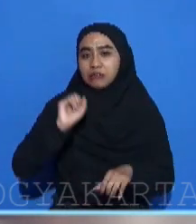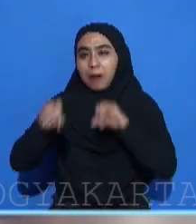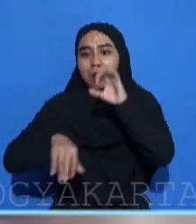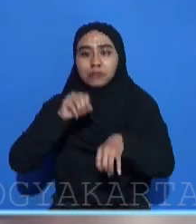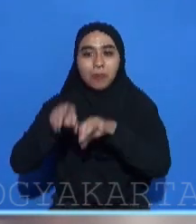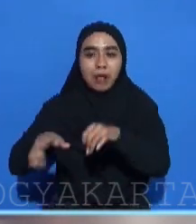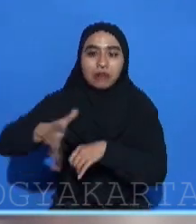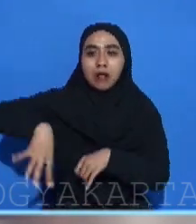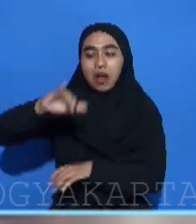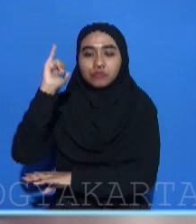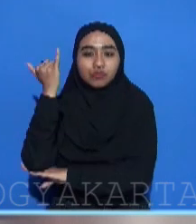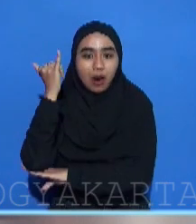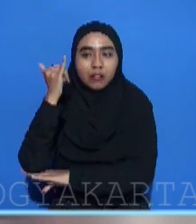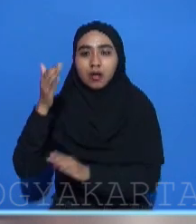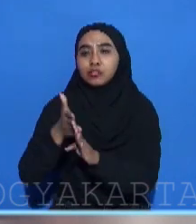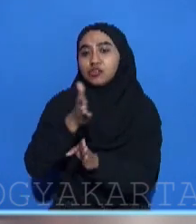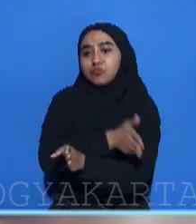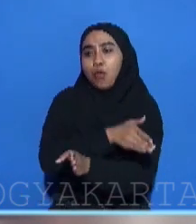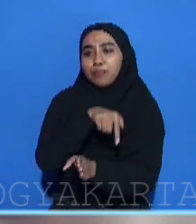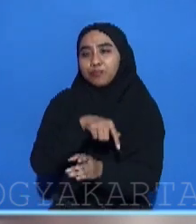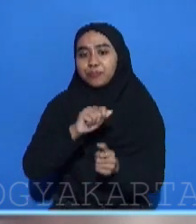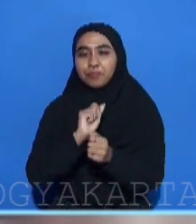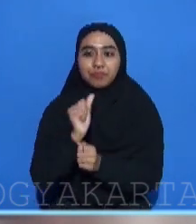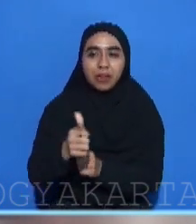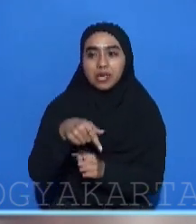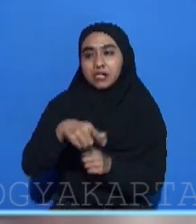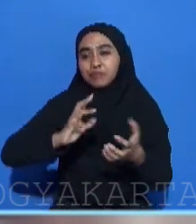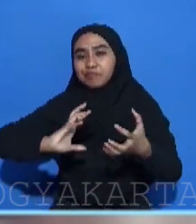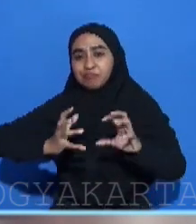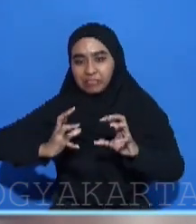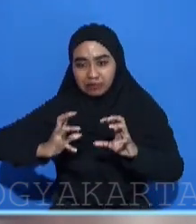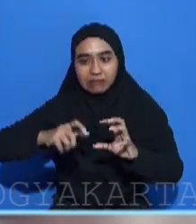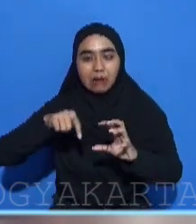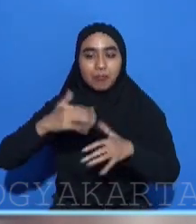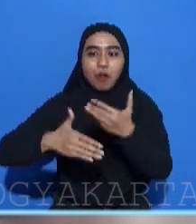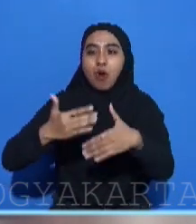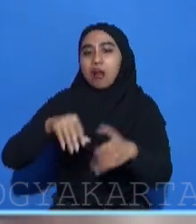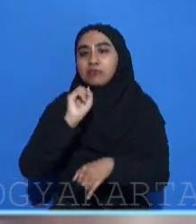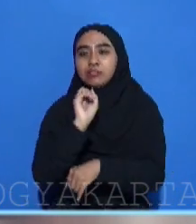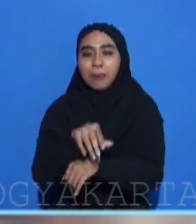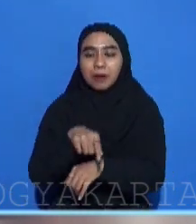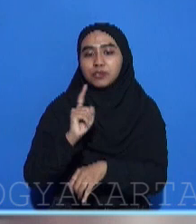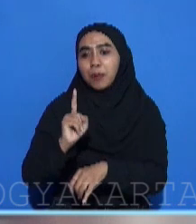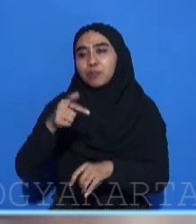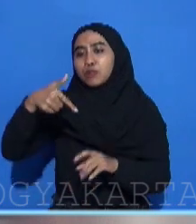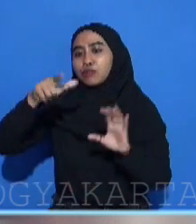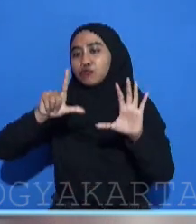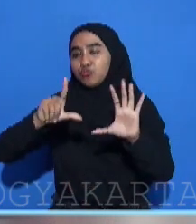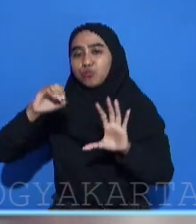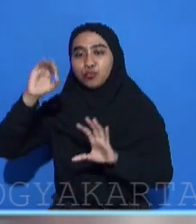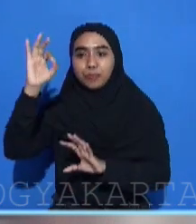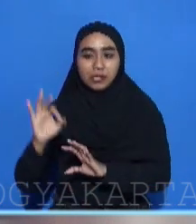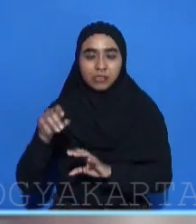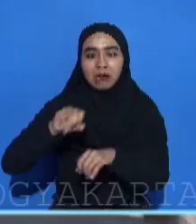Yogyakarta sebelum mengadopsi teknologi atau membeli mesin pengolahan sampah sebab 70% lebih sampah di DIY adalah